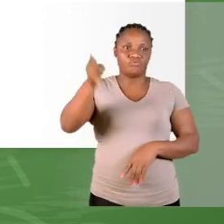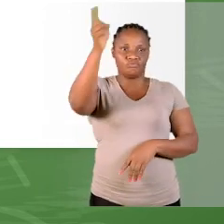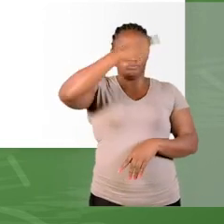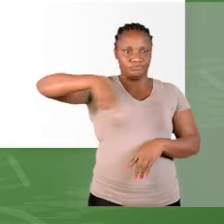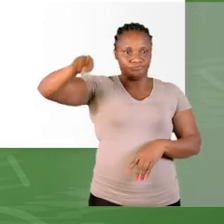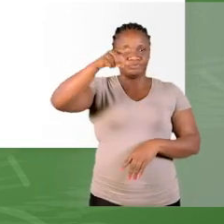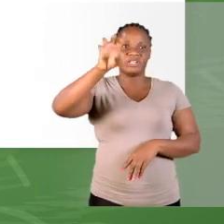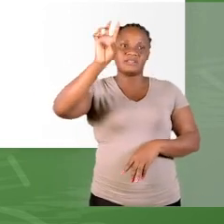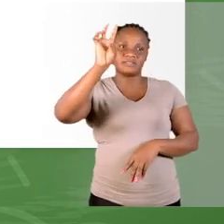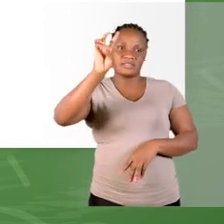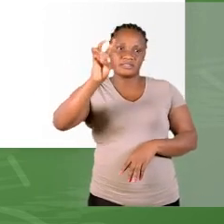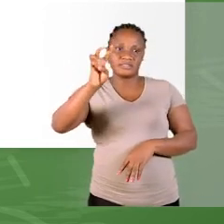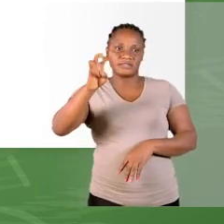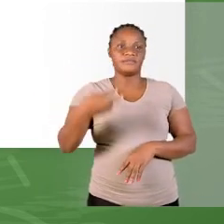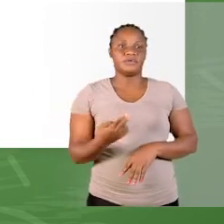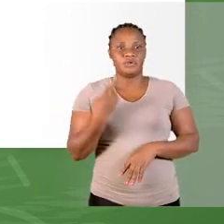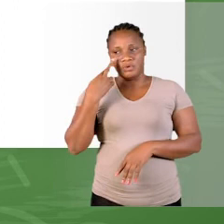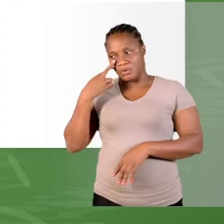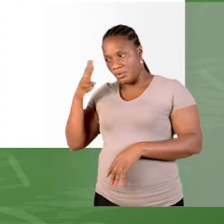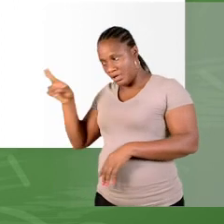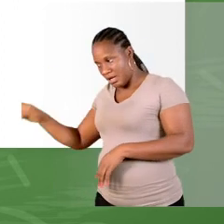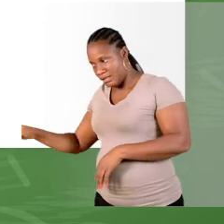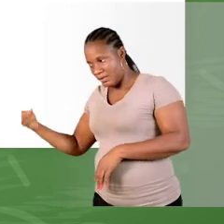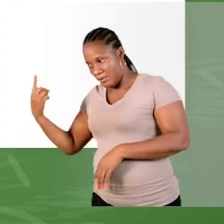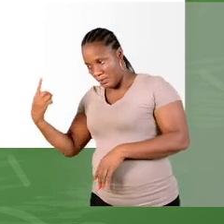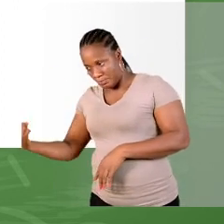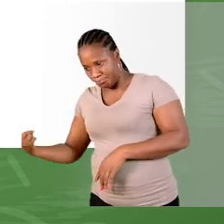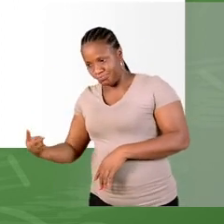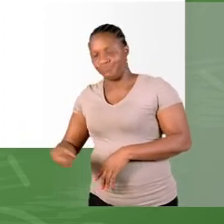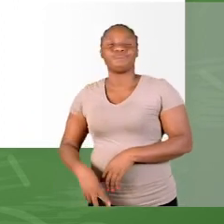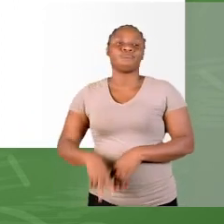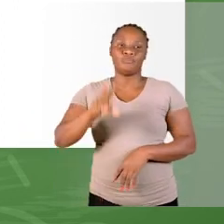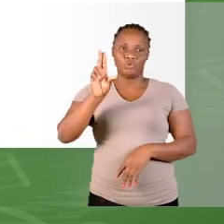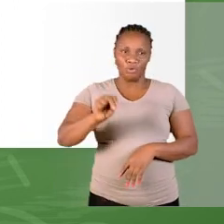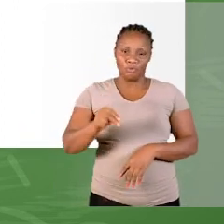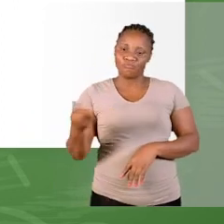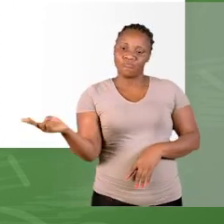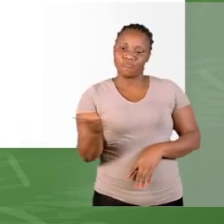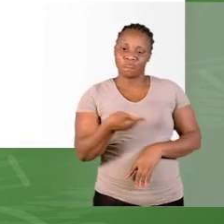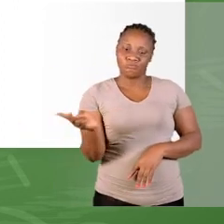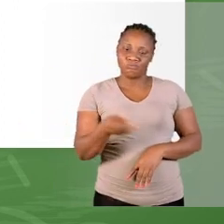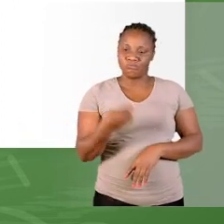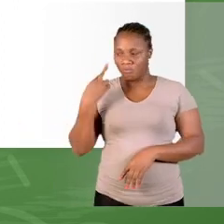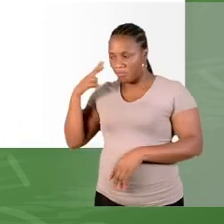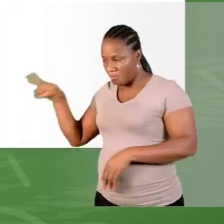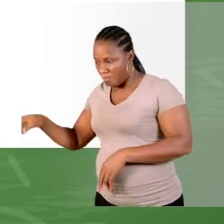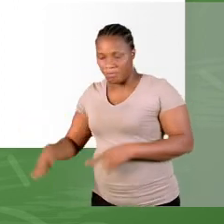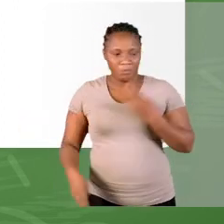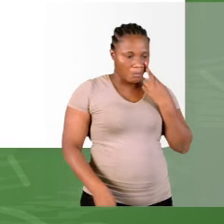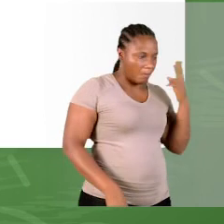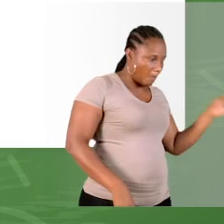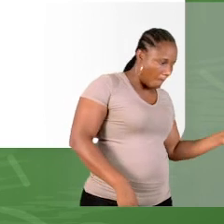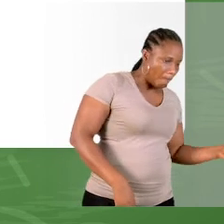l'entoure. 6. Regarder seulement à droite. Non, regarder seulement à droite ne suffit pas. S'il y a une voiture qui